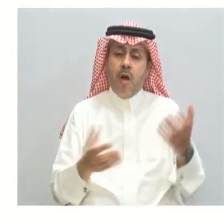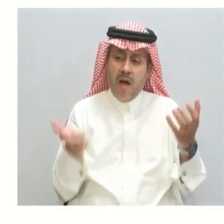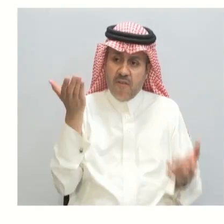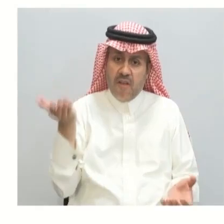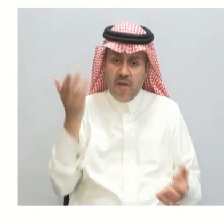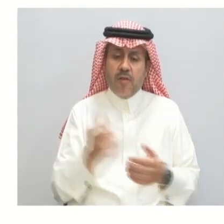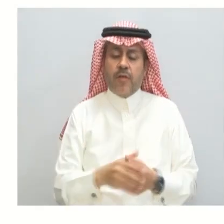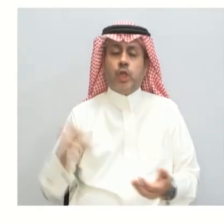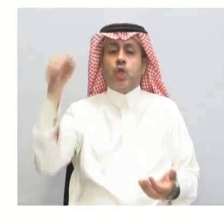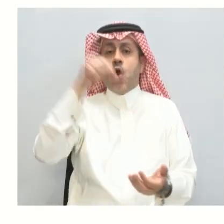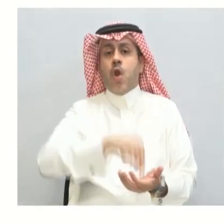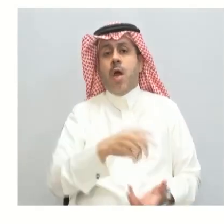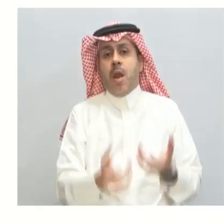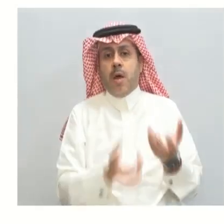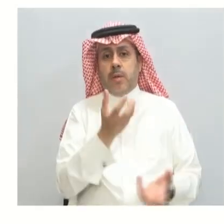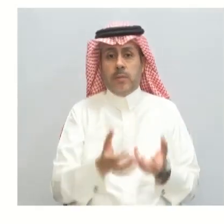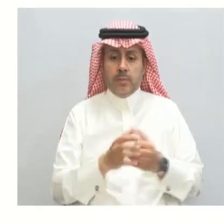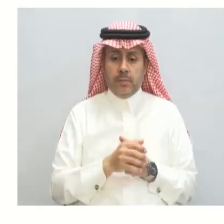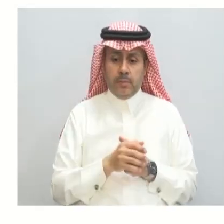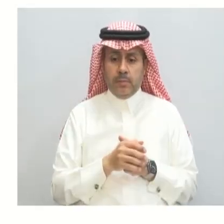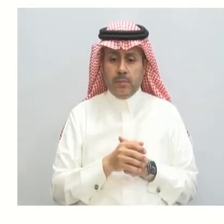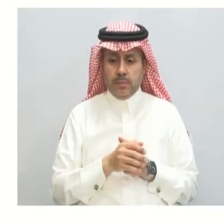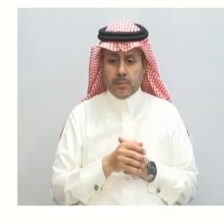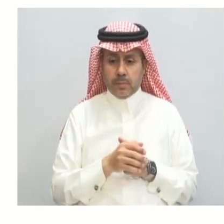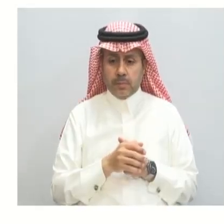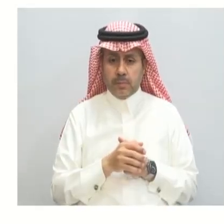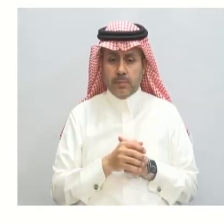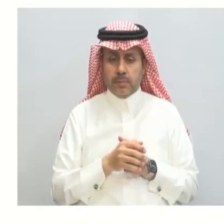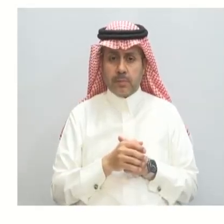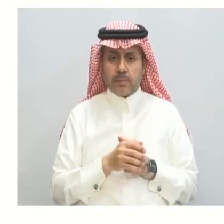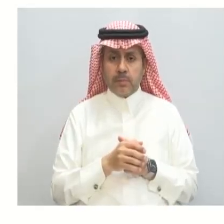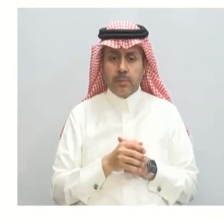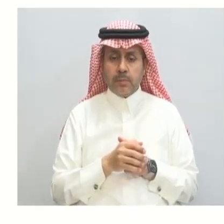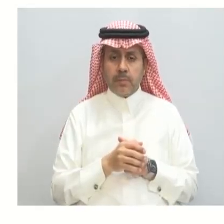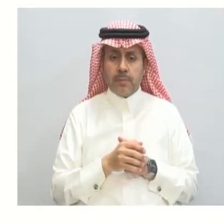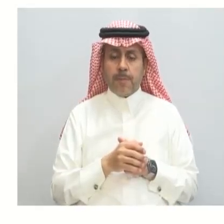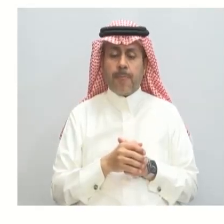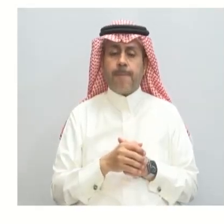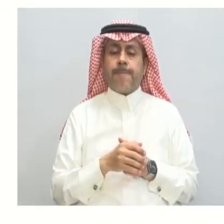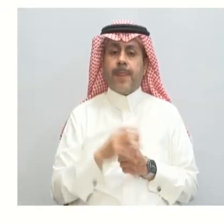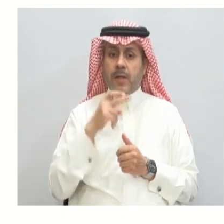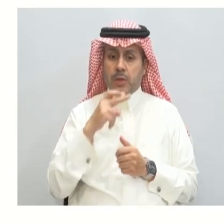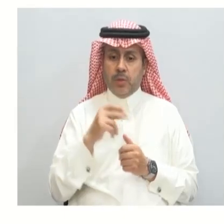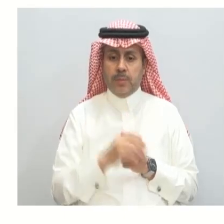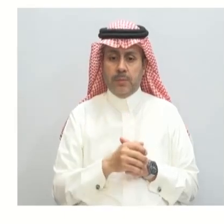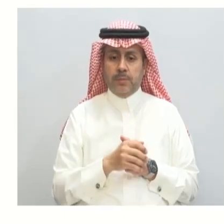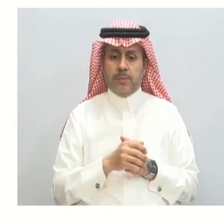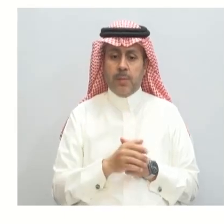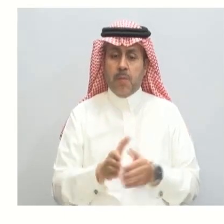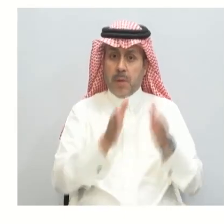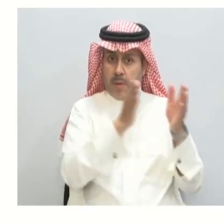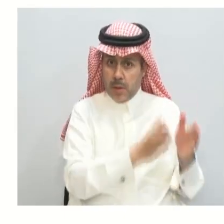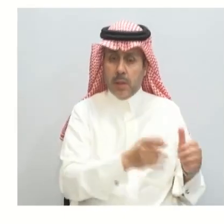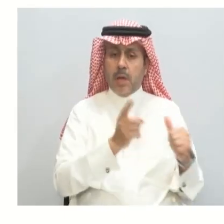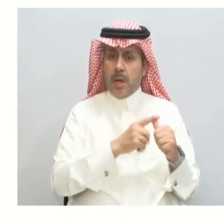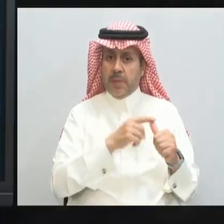الميزان فهو الذي لم ترجح حسناته بل رجحت سيئاته فهذا هو جواب هذا السؤال بعد ذلك